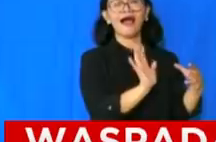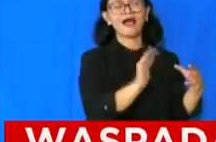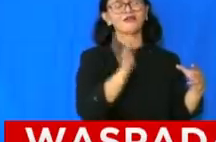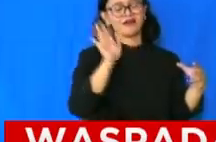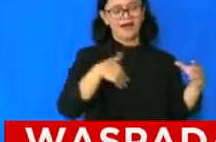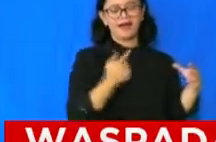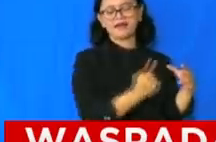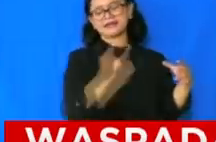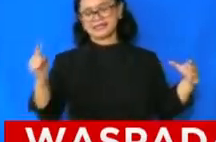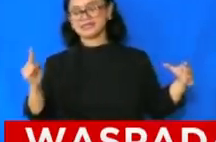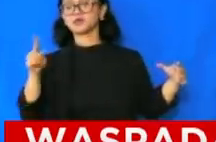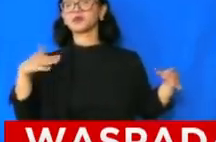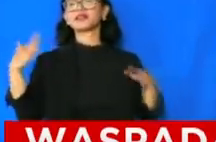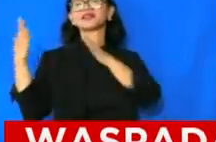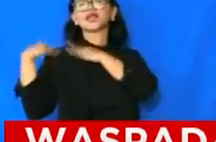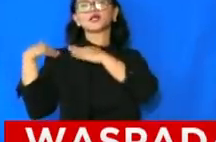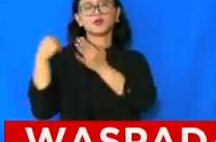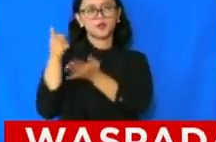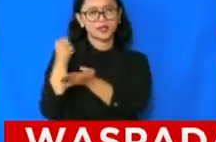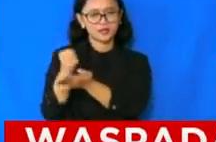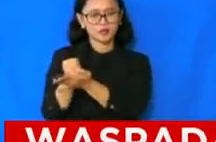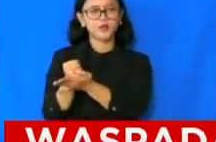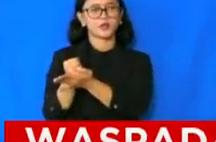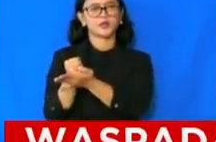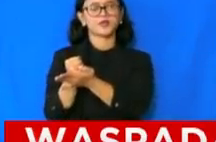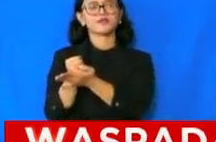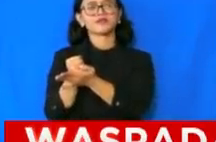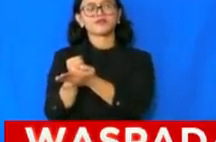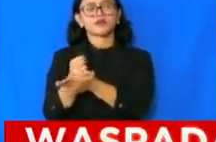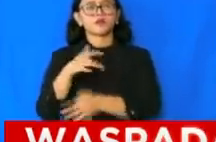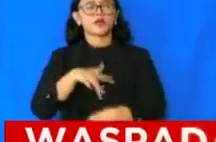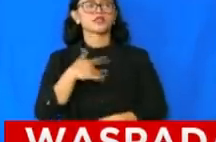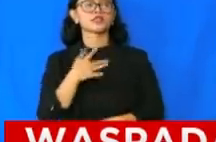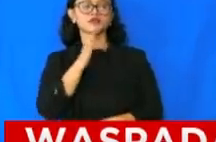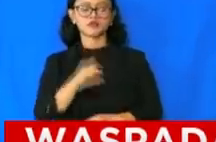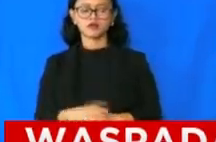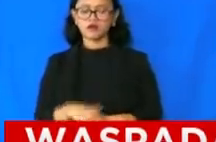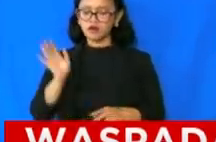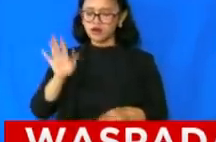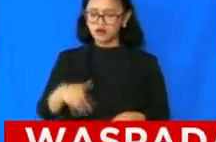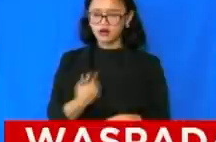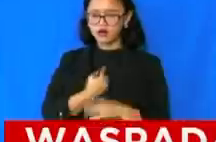pribadi sampai akhirnya Iya betul sehingga tidak ada merasa seperti penjara itu nyanyi yang penting